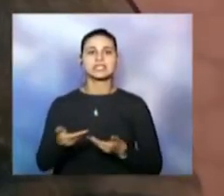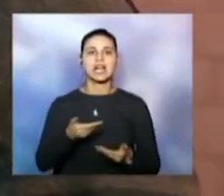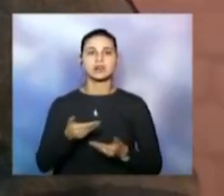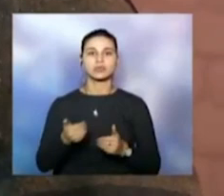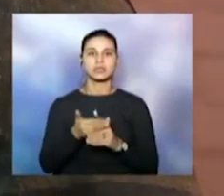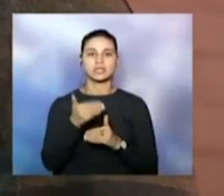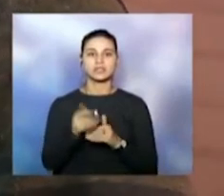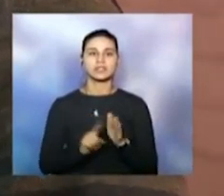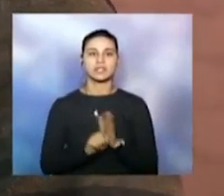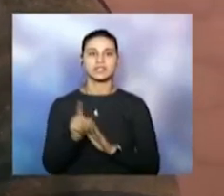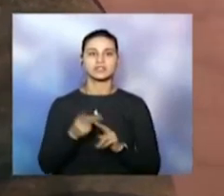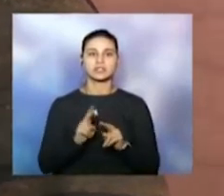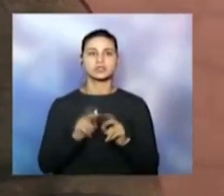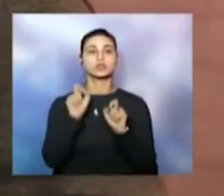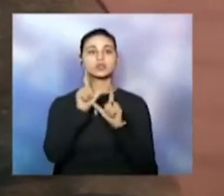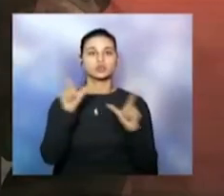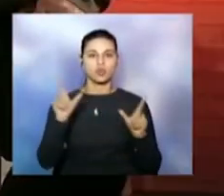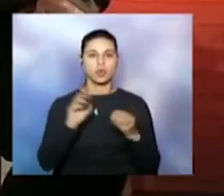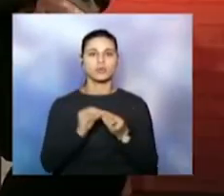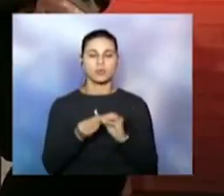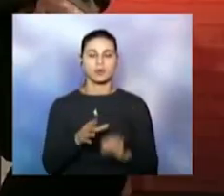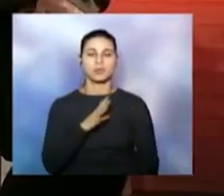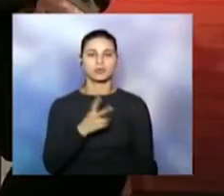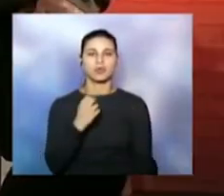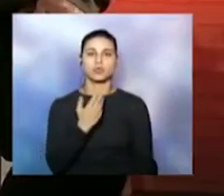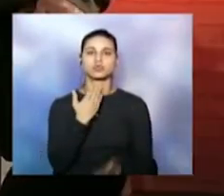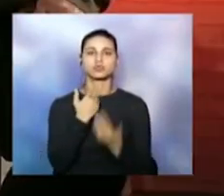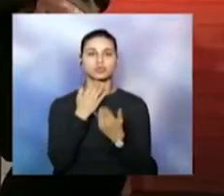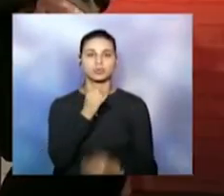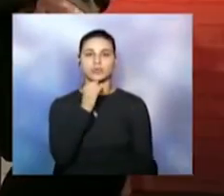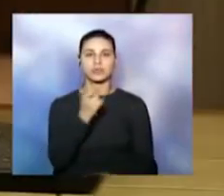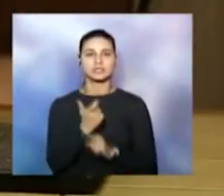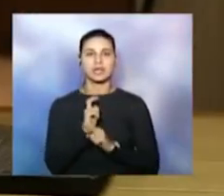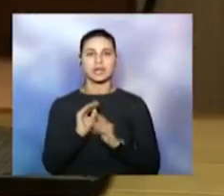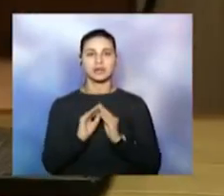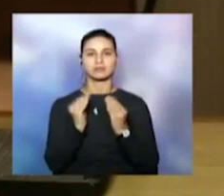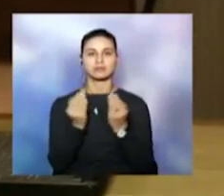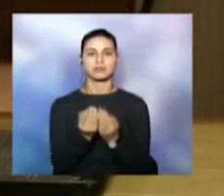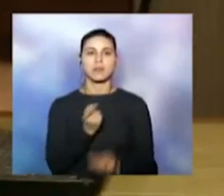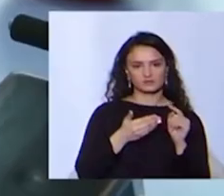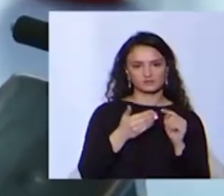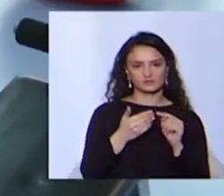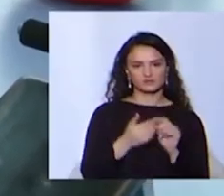დაიწყო. სკოლაშიც გაუჭირდა, რა თქმა უნდა. უჭირდა ურთიერთობა, კარჩაკეტილი იყო ხოლმე.